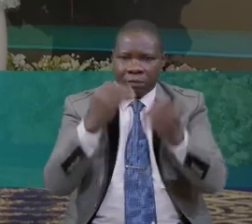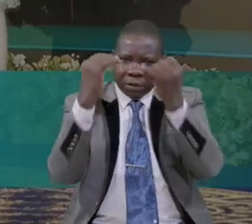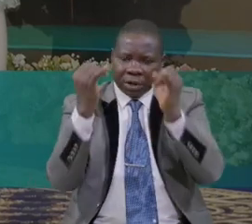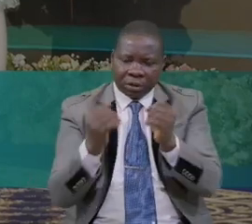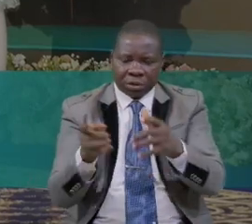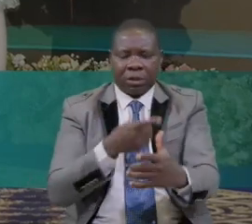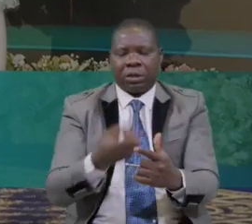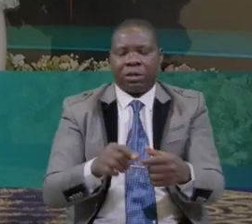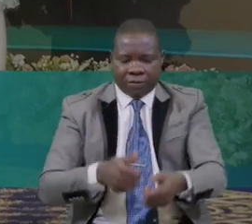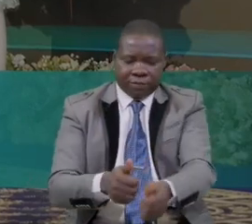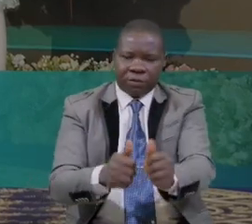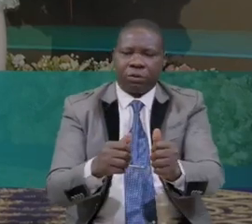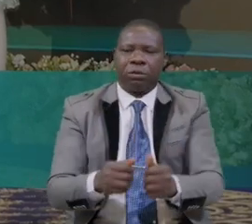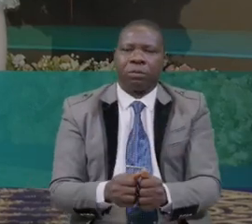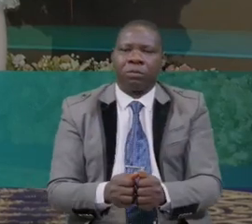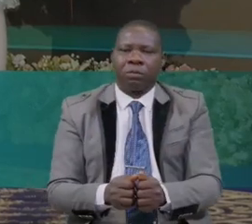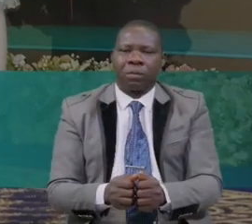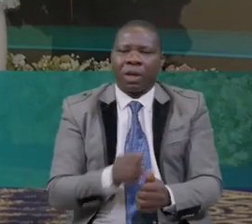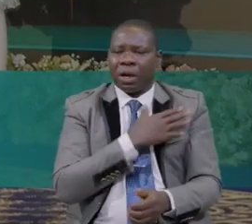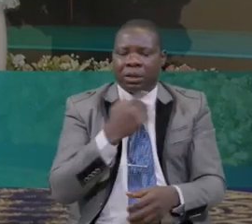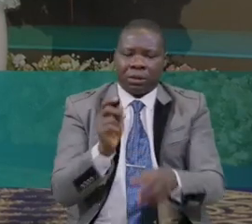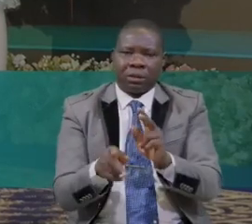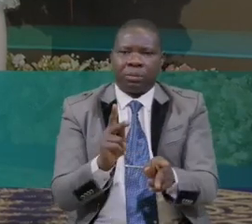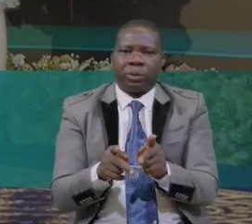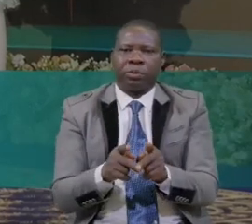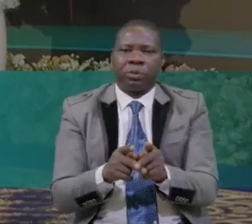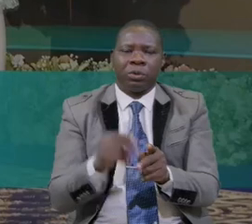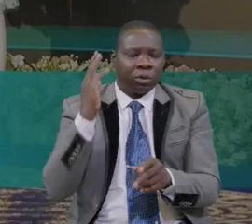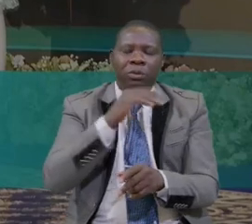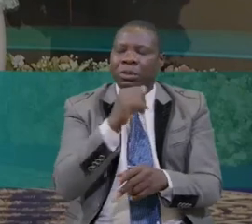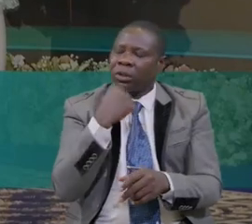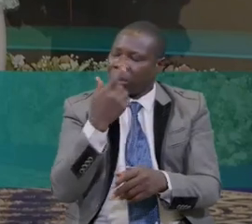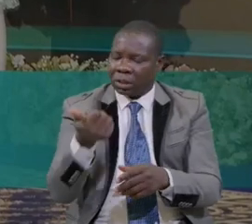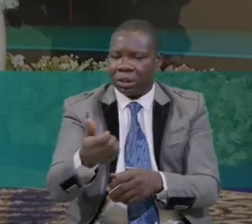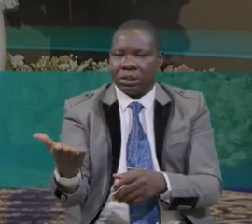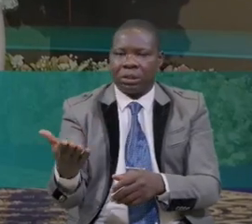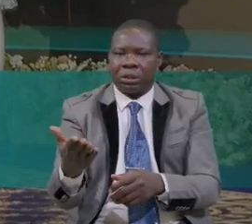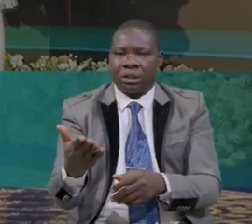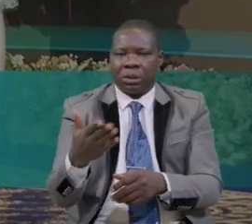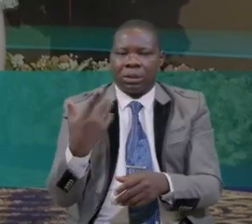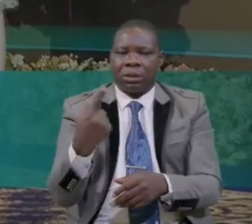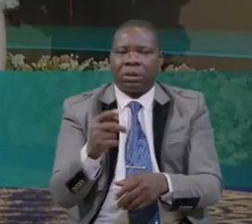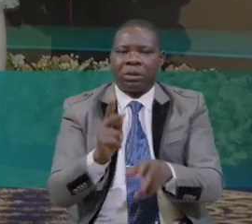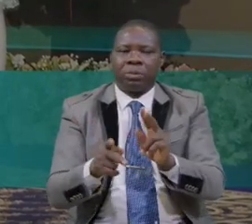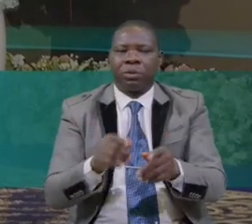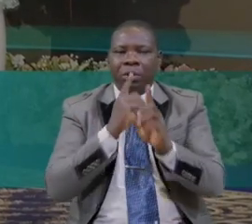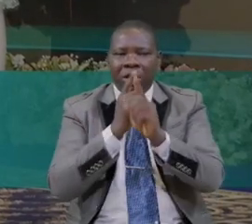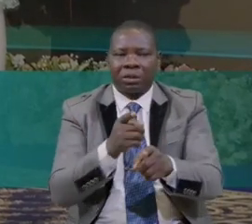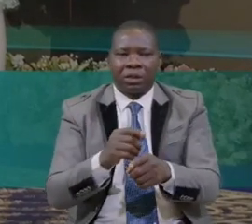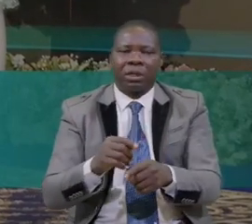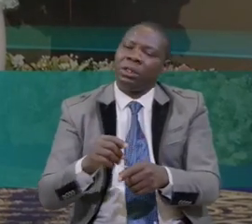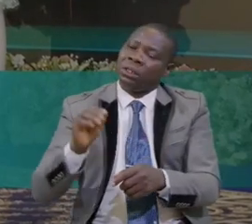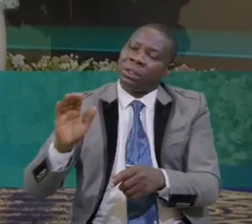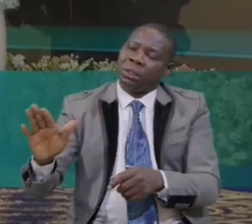Dieu, allez après lui. Le peuple ne lui répondit rien. 1 Roi, chapitre 18, 21. Et le peuple ne